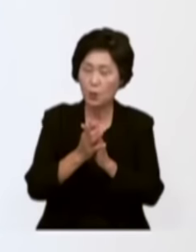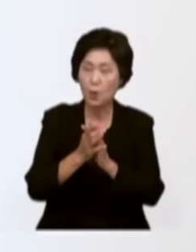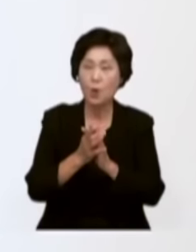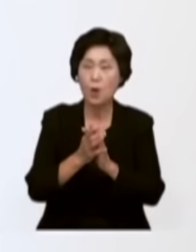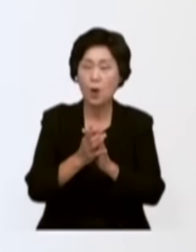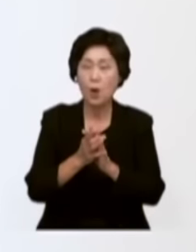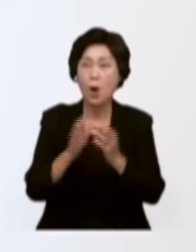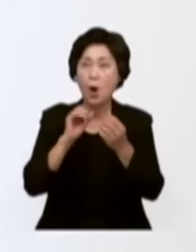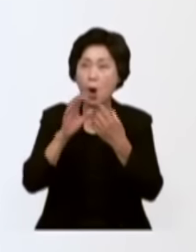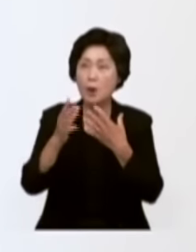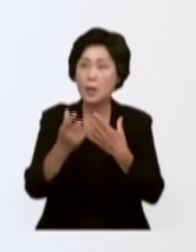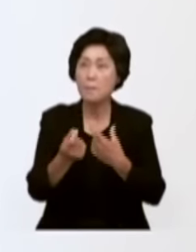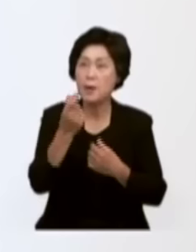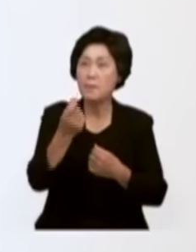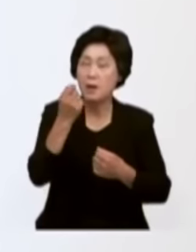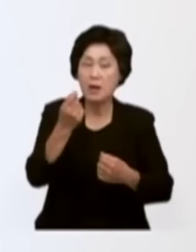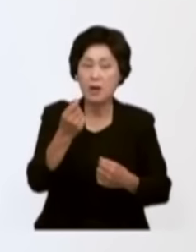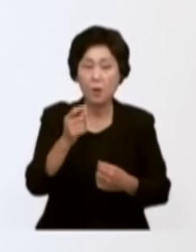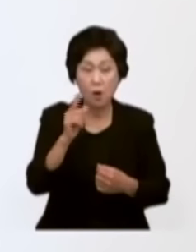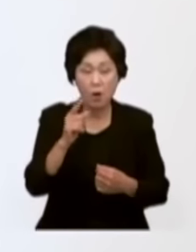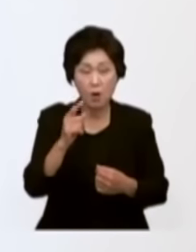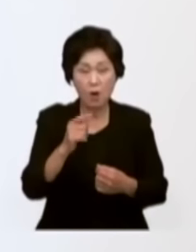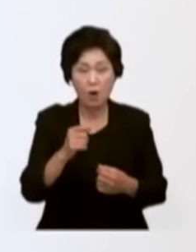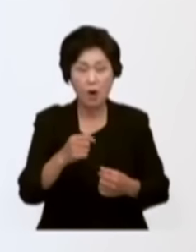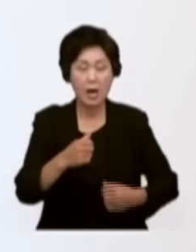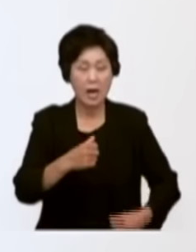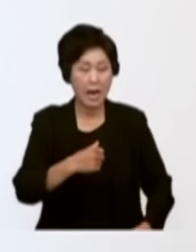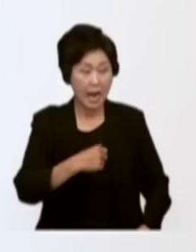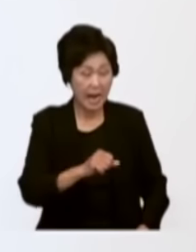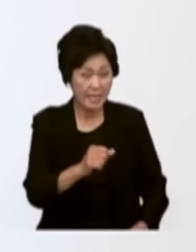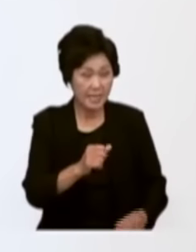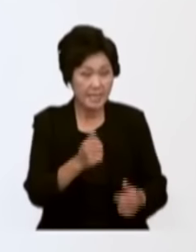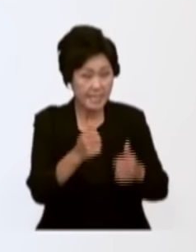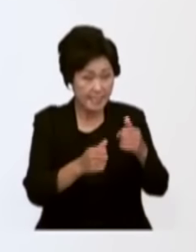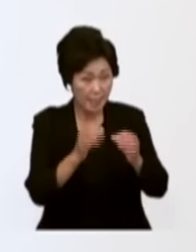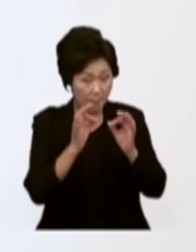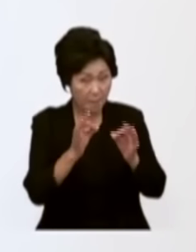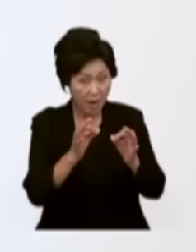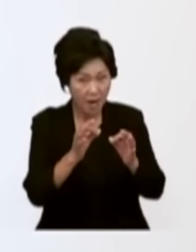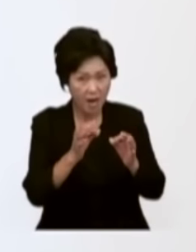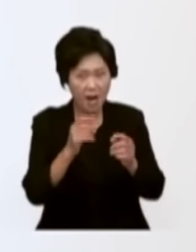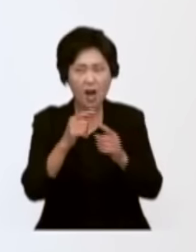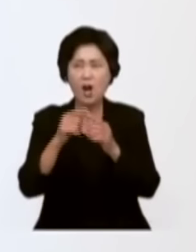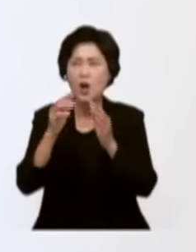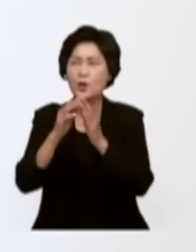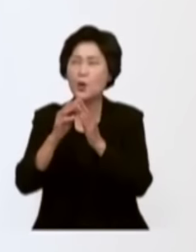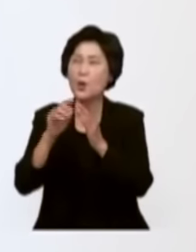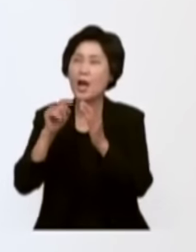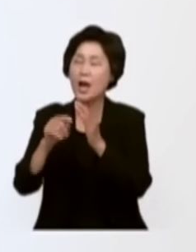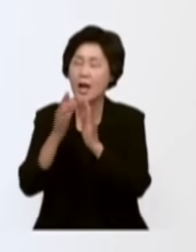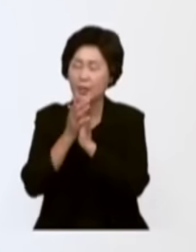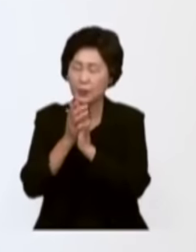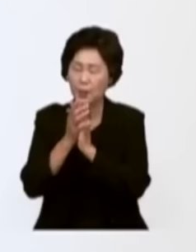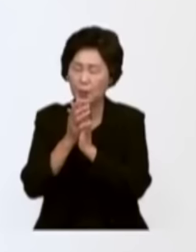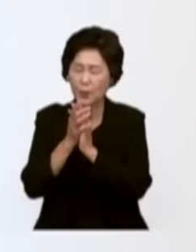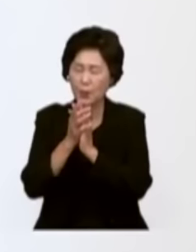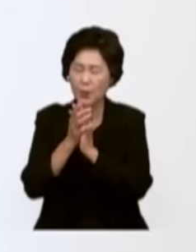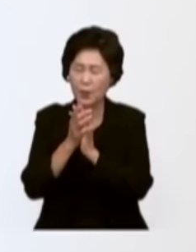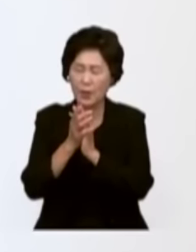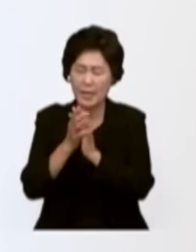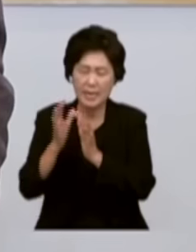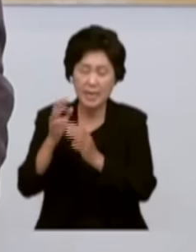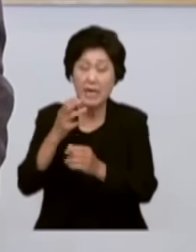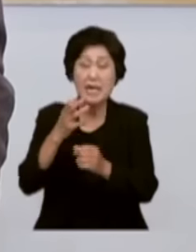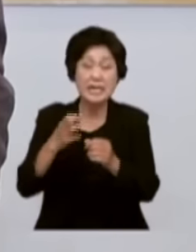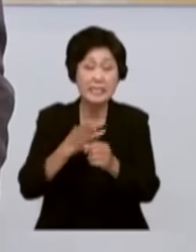예를 들어 정우가 시험을 보잖아요. 9시부터 12시까지 시험을 봐. 그러면 교회 가가지고 정우를 학교 데려다주고 13시간 계속